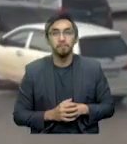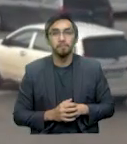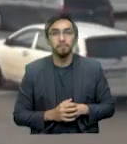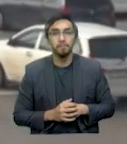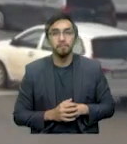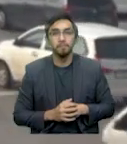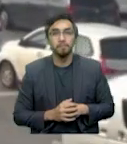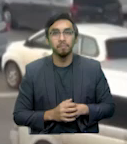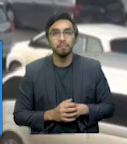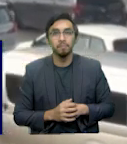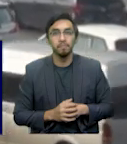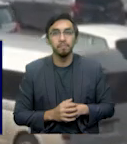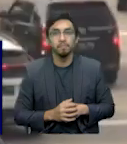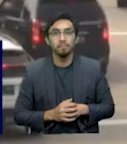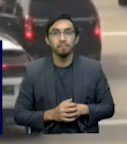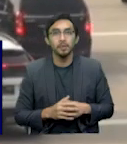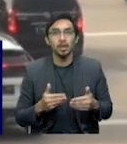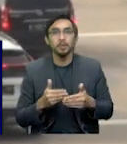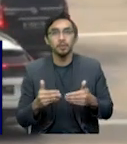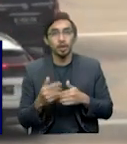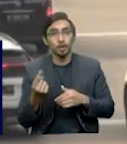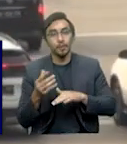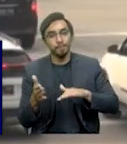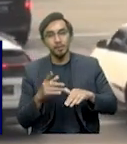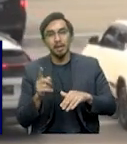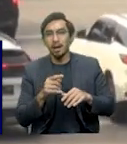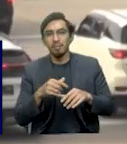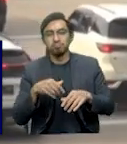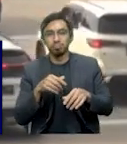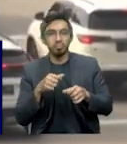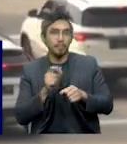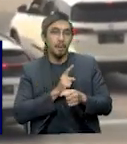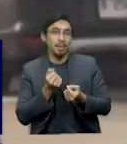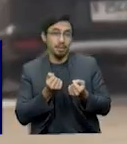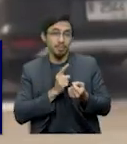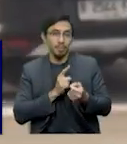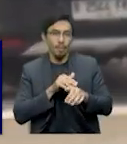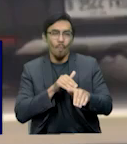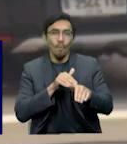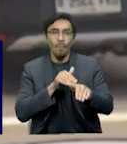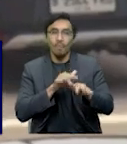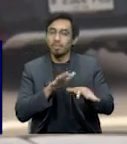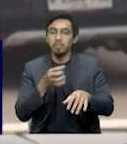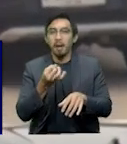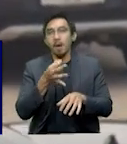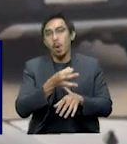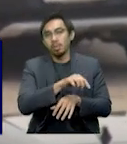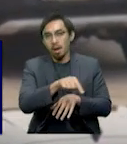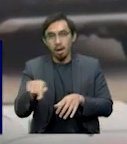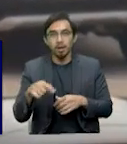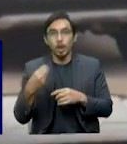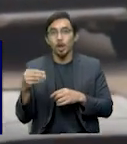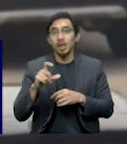Selain moda transportasi umum, puluhan ribu warga memilih menggunakan kendaraan pribadi untuk menghabiskan libur tahun baru di sejumlah kota. Di